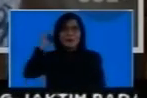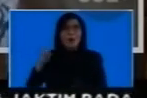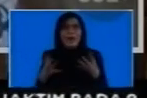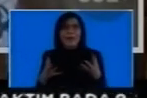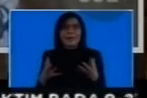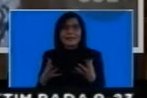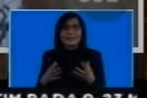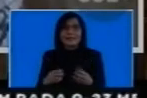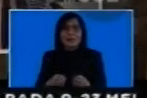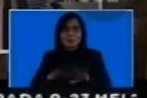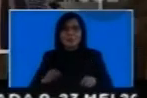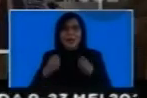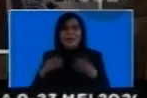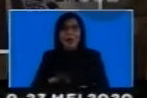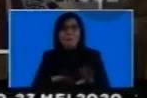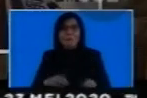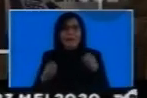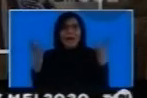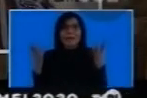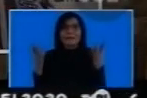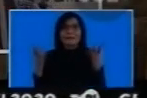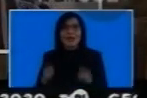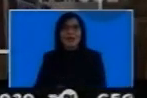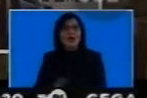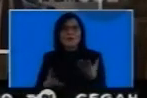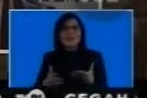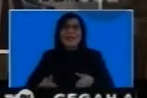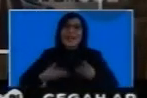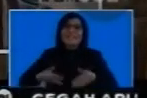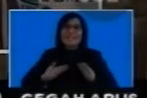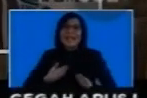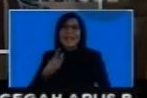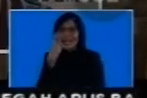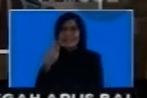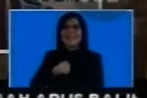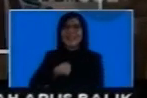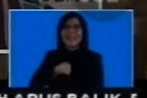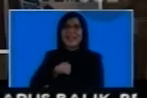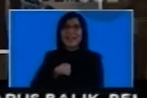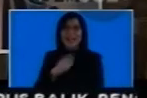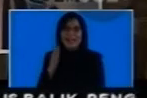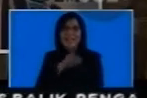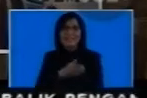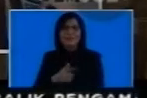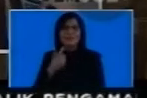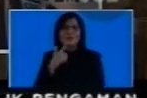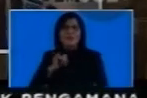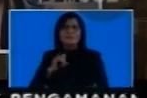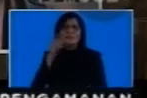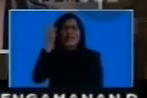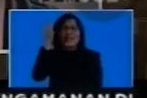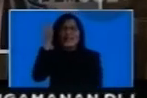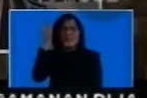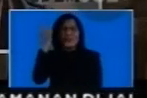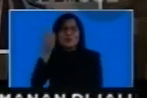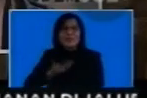tuanya atau muridnya? Muridnya kaget, mungkin karena mereka senang karena lihat saya datang. Itu mereka sepertinya macam rindu